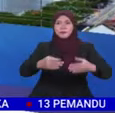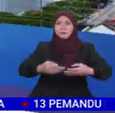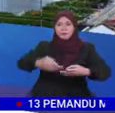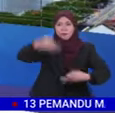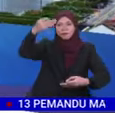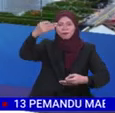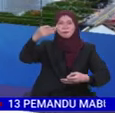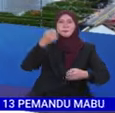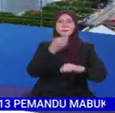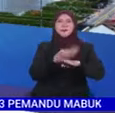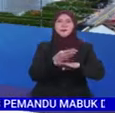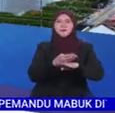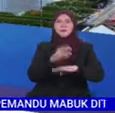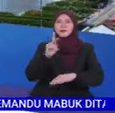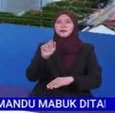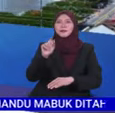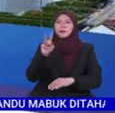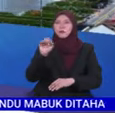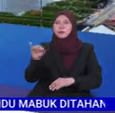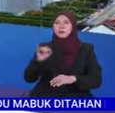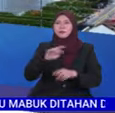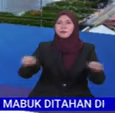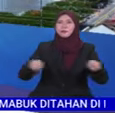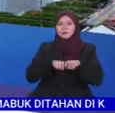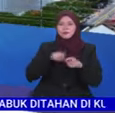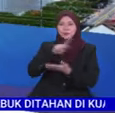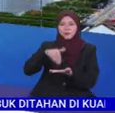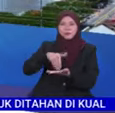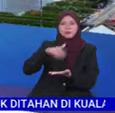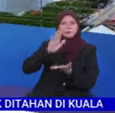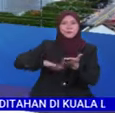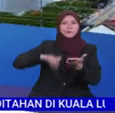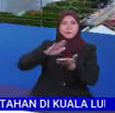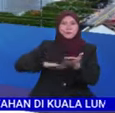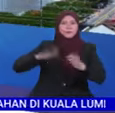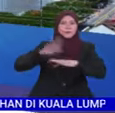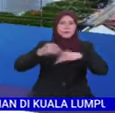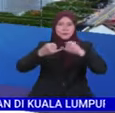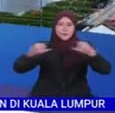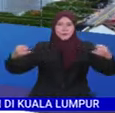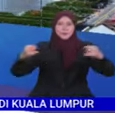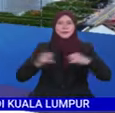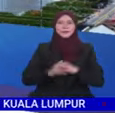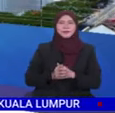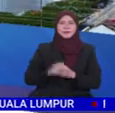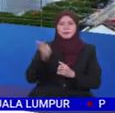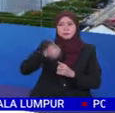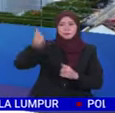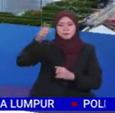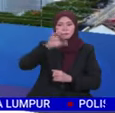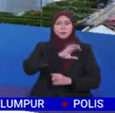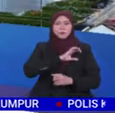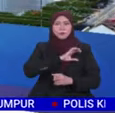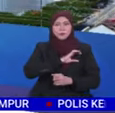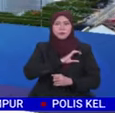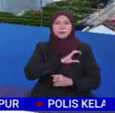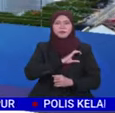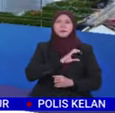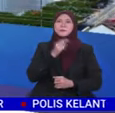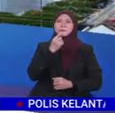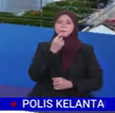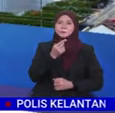Jalan Batu kawayan disyaki menjadi pusat judi dalam talian ketapel daerah pada wansui tenden Abang Zainal